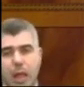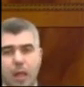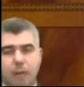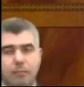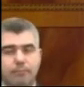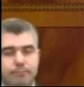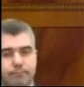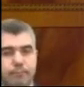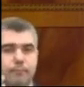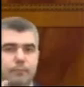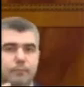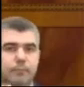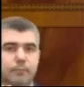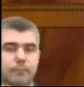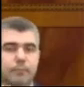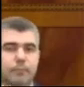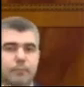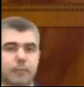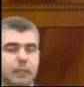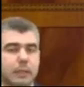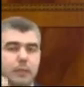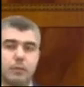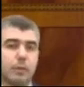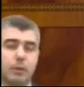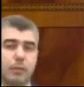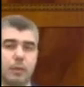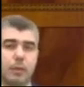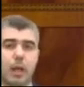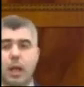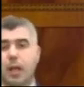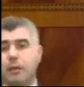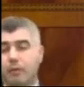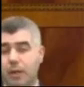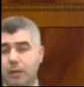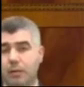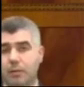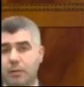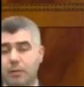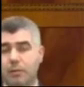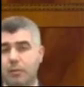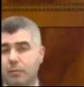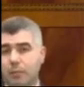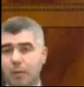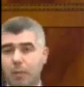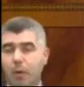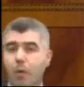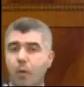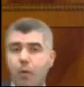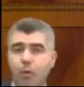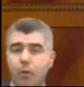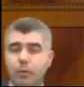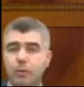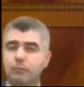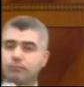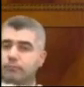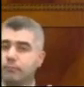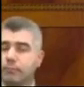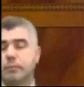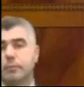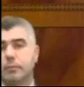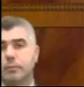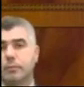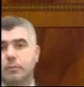ضد الإرهاب. وأنا أتذكر هنا لأطفال بلدنا الذين ضحوا بأنفسهم من